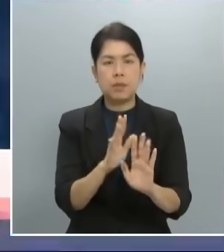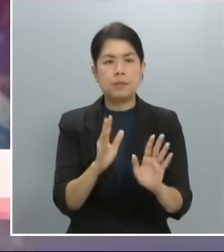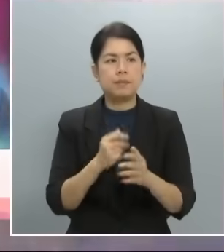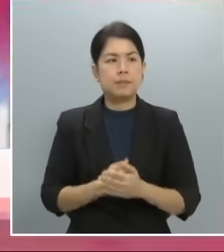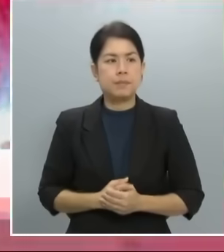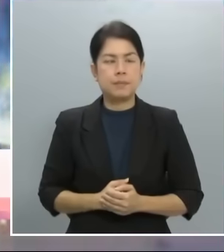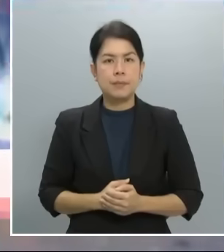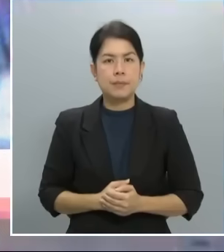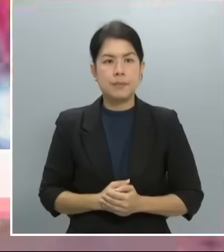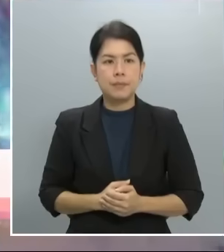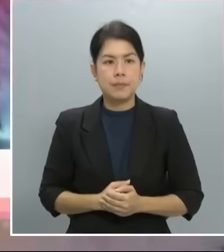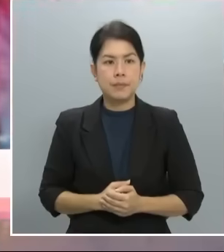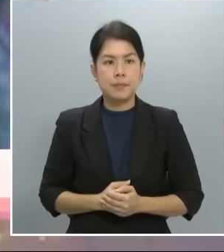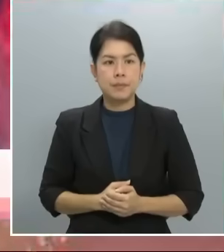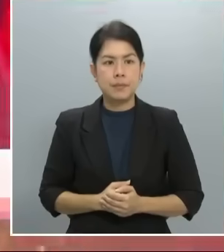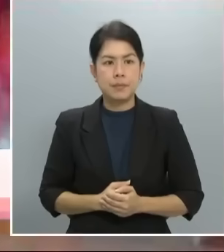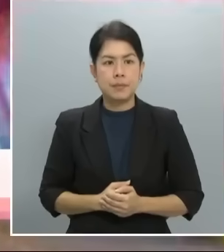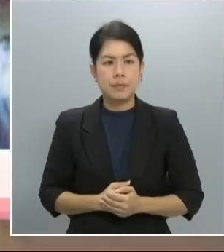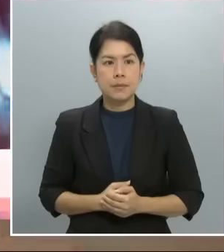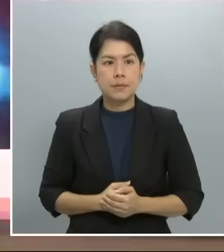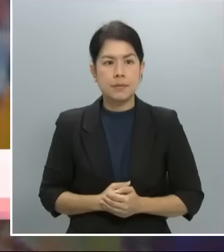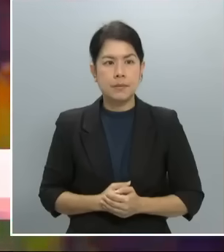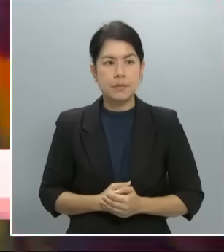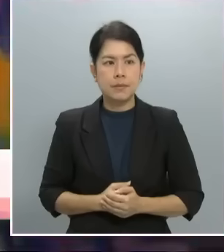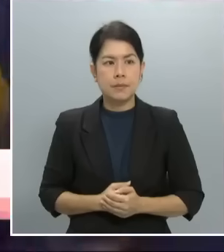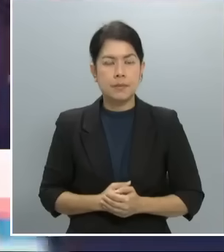ครับอันนี้เป็นเหตุนะคุณผู้ชมครับ